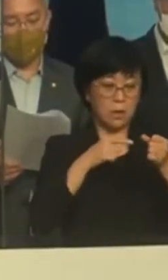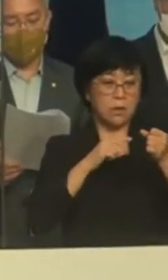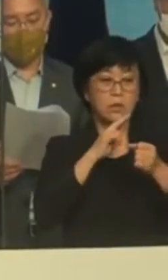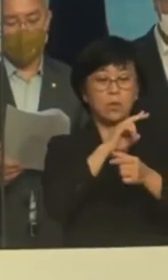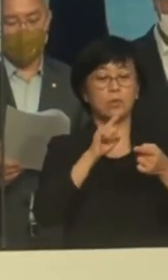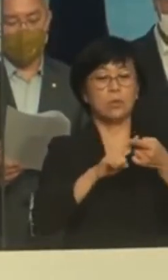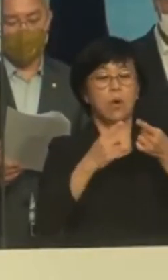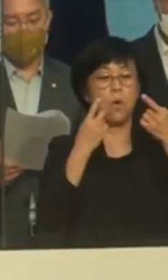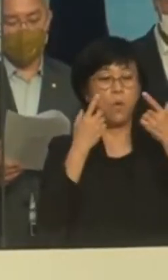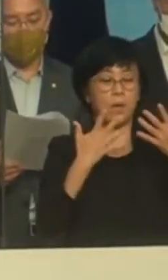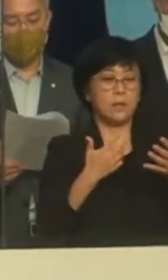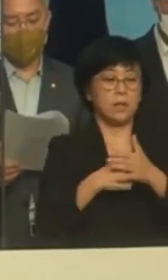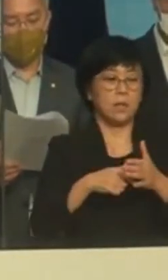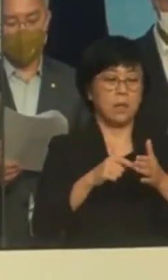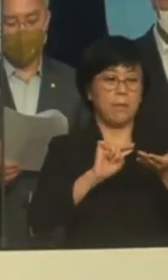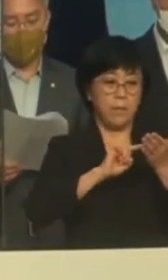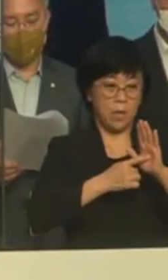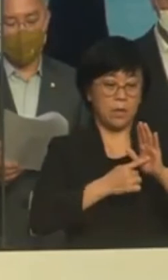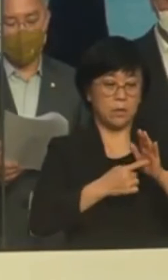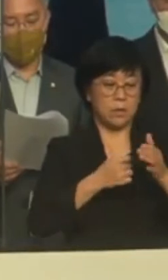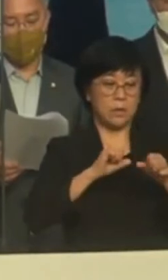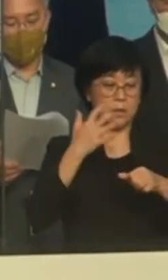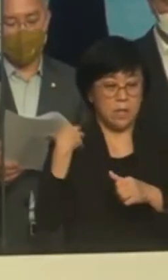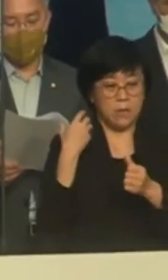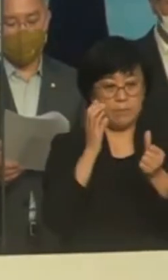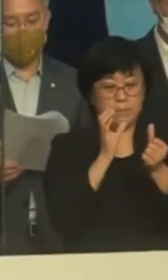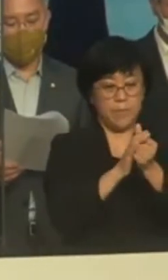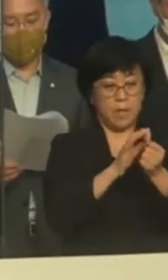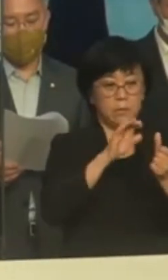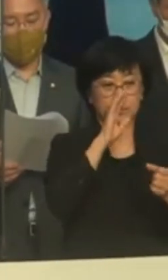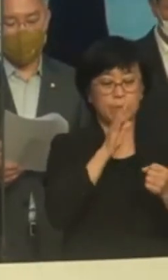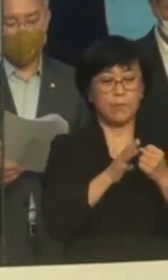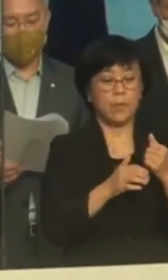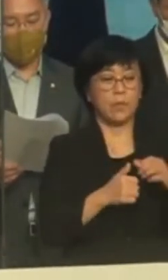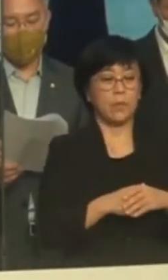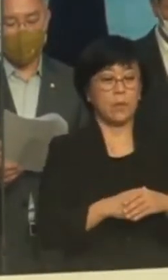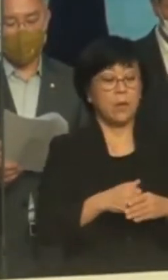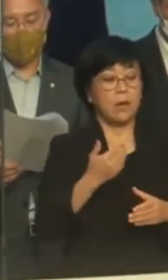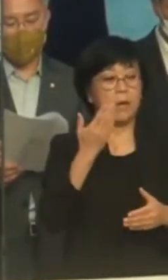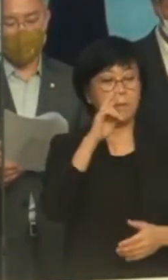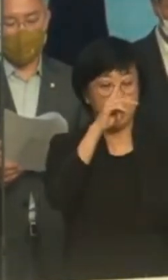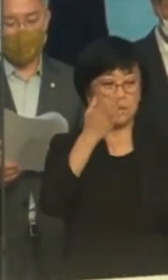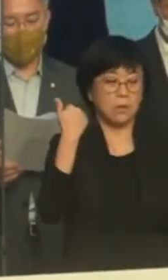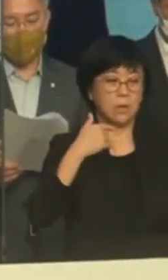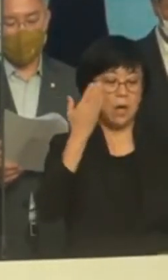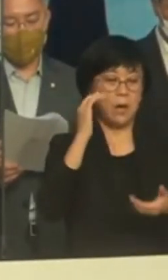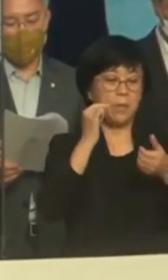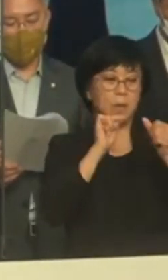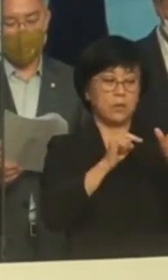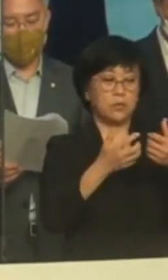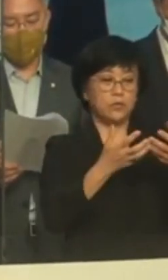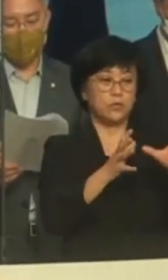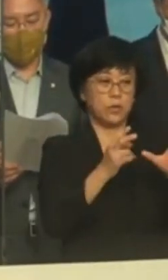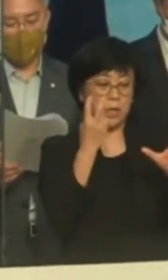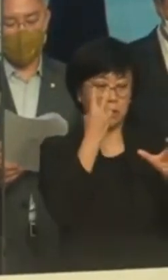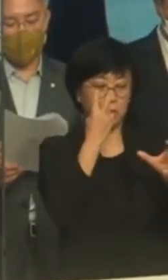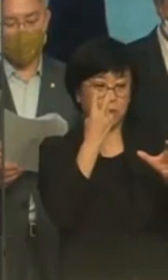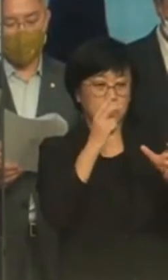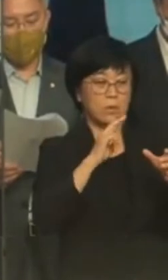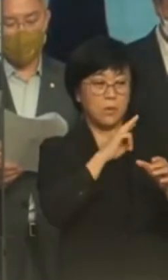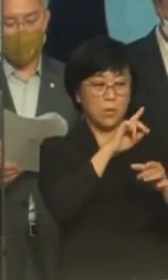김건희의 책임을 물어야 한다는 것입니다. 우리는 박근혜 청와대 하명 수사 의혹의 전반에